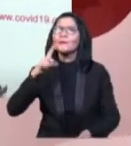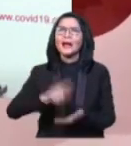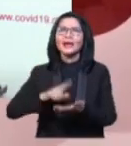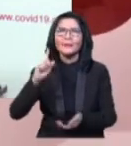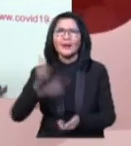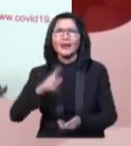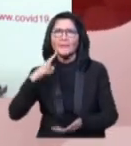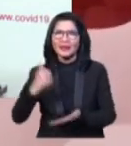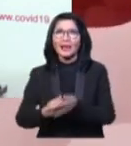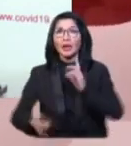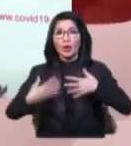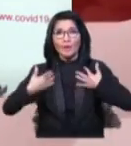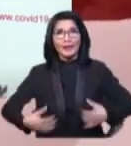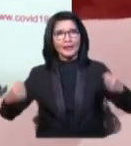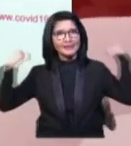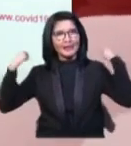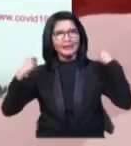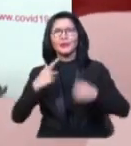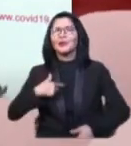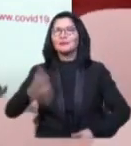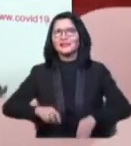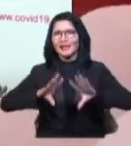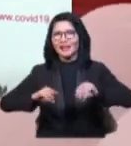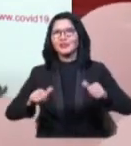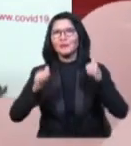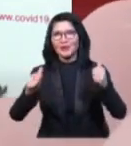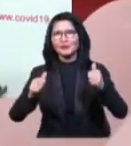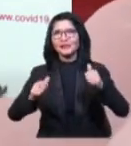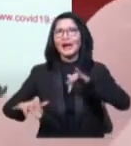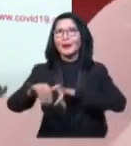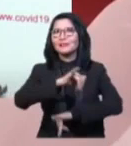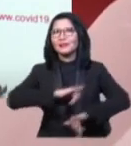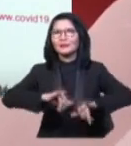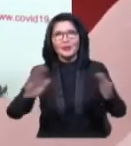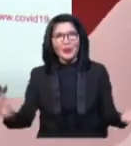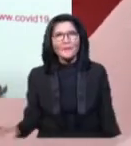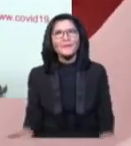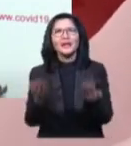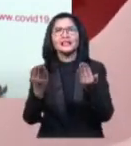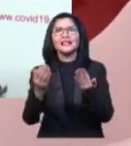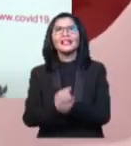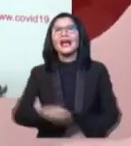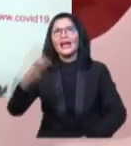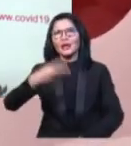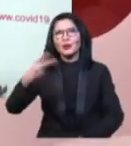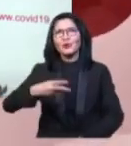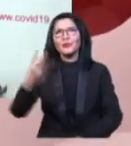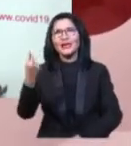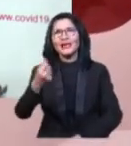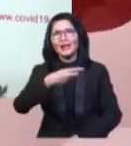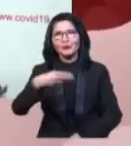utama. Kalau badan kita sehat, kita bisa bekerja lebih optimal dan bersama-sama kita bangkitkan, kita pulihkan perekonomian bangsa